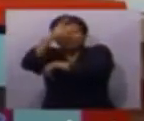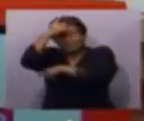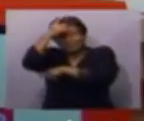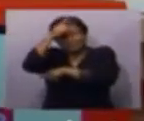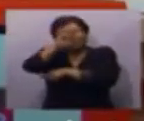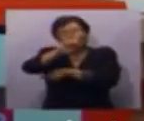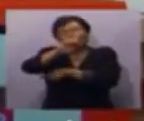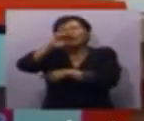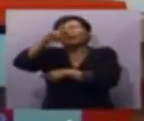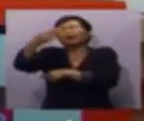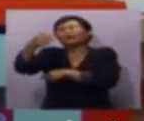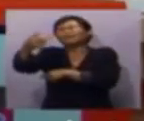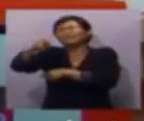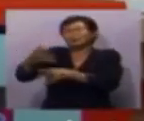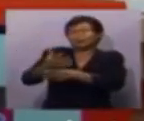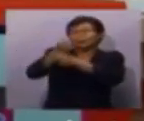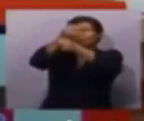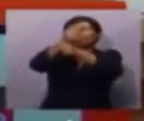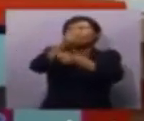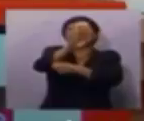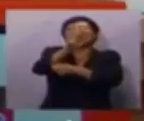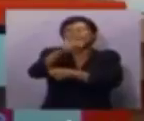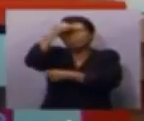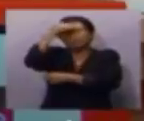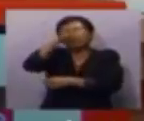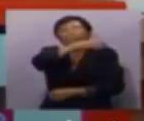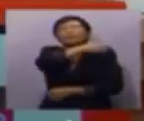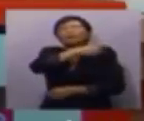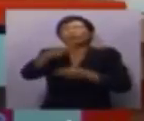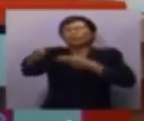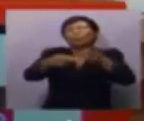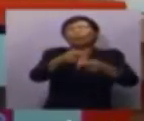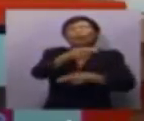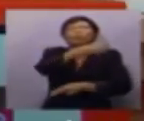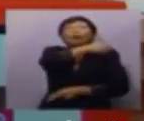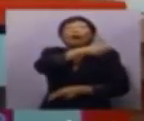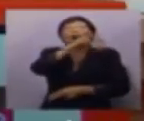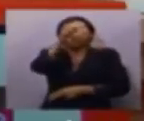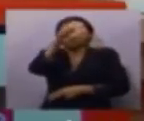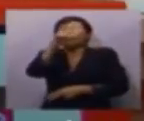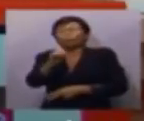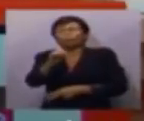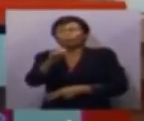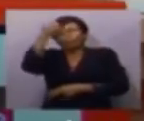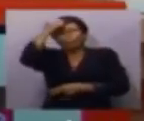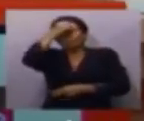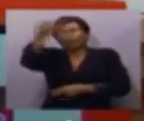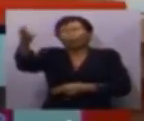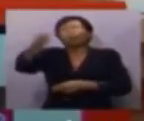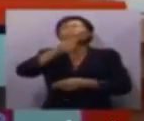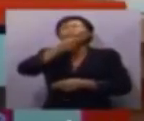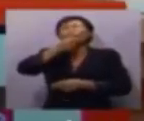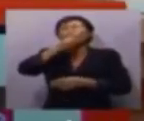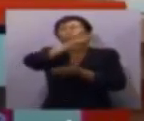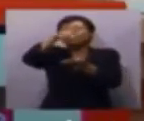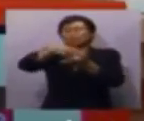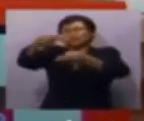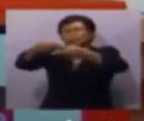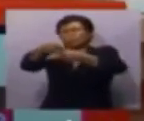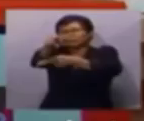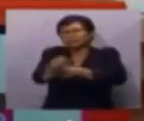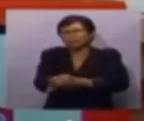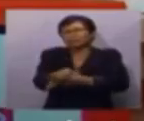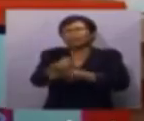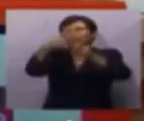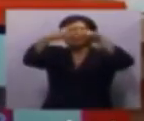Seri Mohd Hassan. Kemenangan BN diumumkan Pegawai Pengurus Pilihan Raya Amino Agos Suyub di Pusat Penamaan Calon di